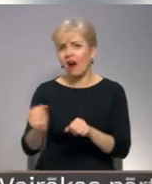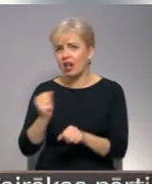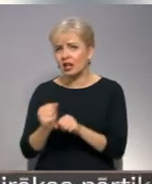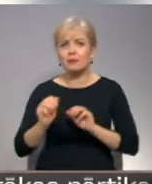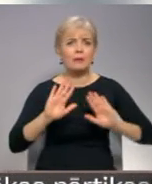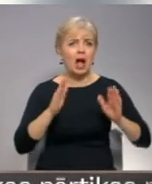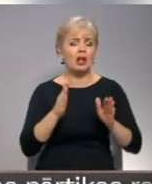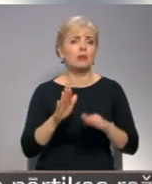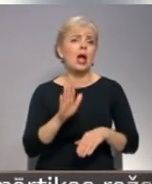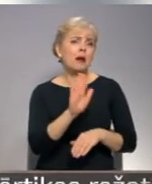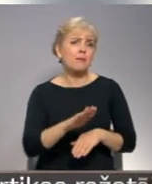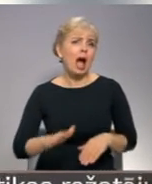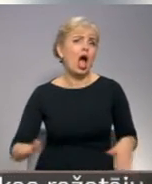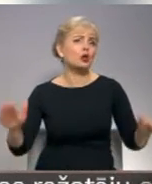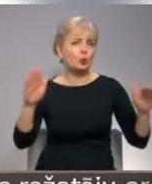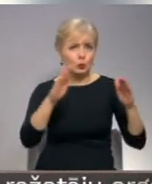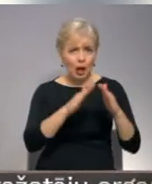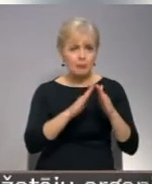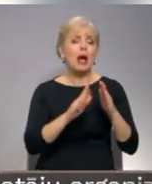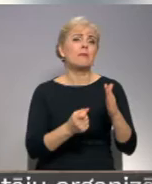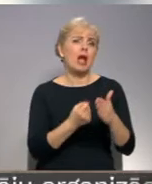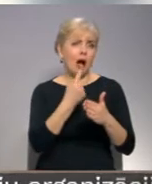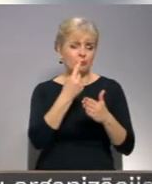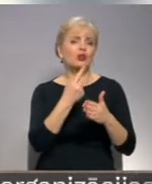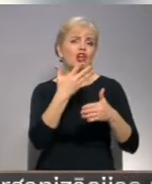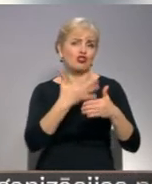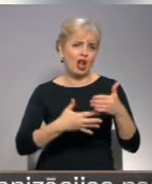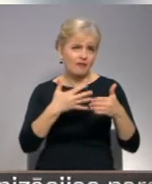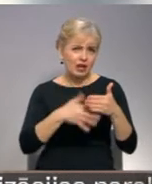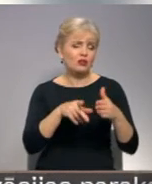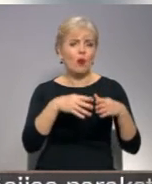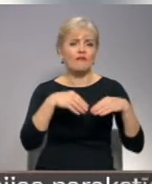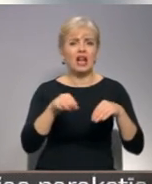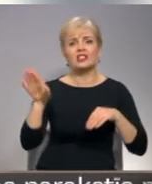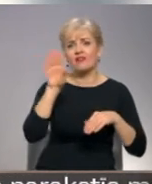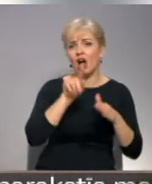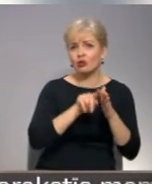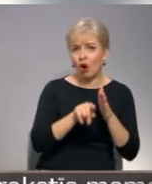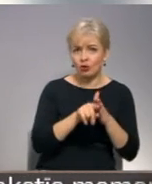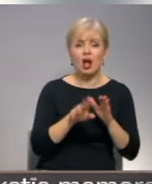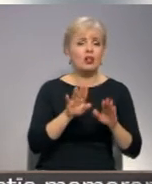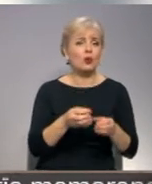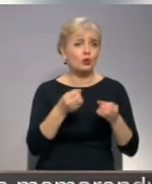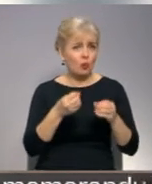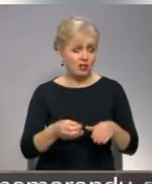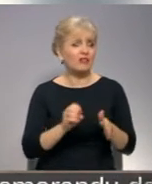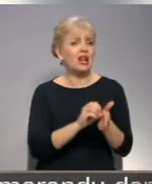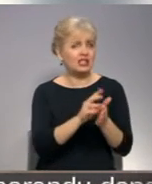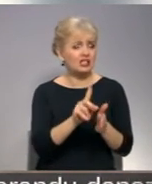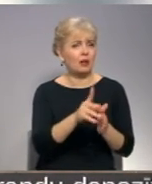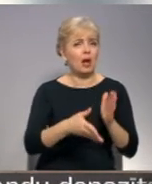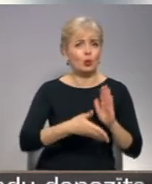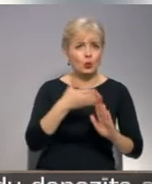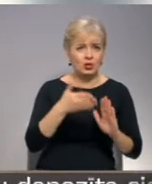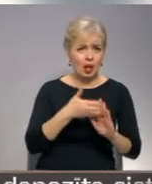bija iemesls visaptverošai revīzijai, ko veica valsts kontrole. Tā gribēja noskaidrot, vai sistēmā ir uzlabojumi, taču secinājumi